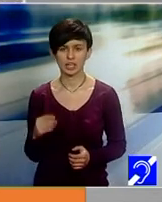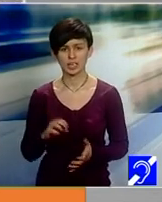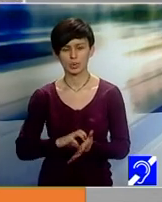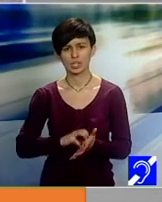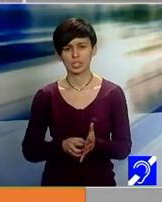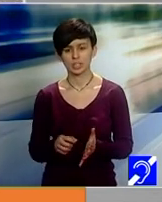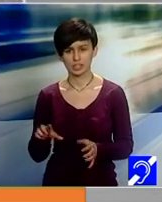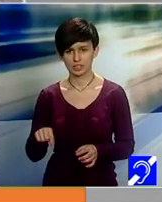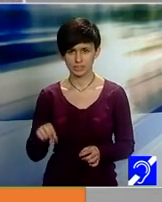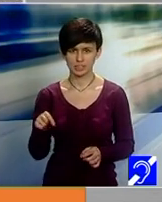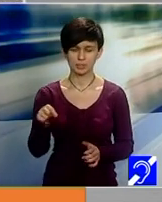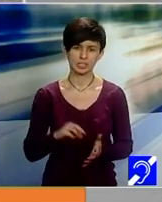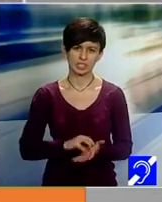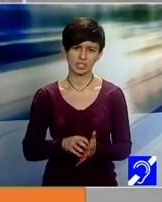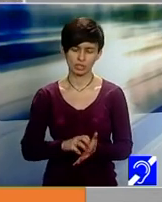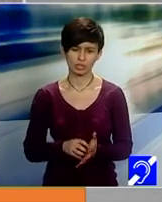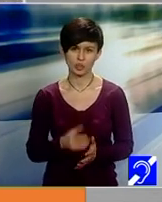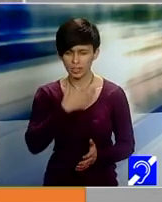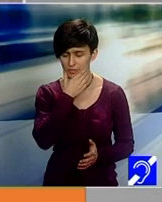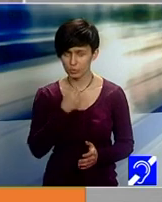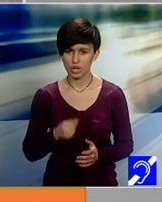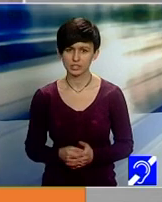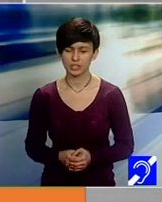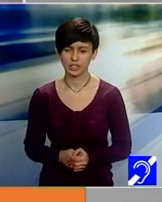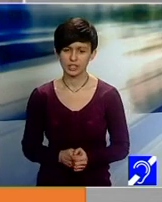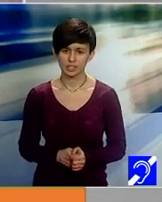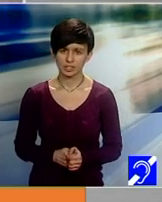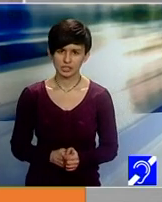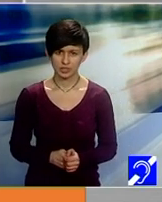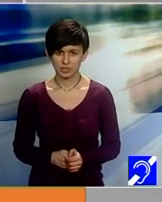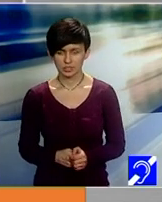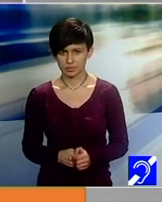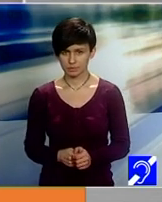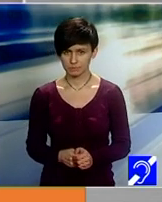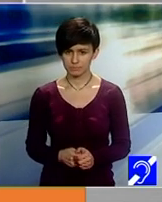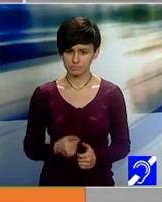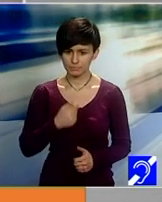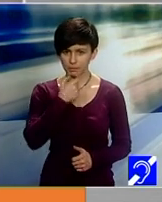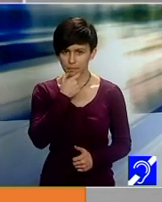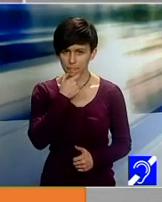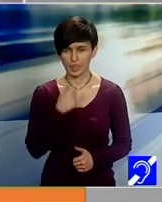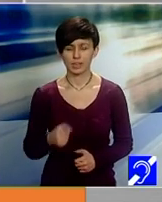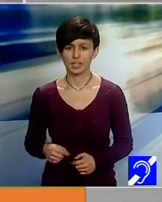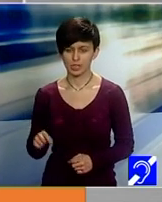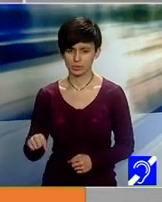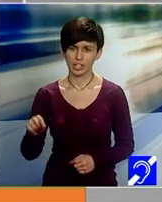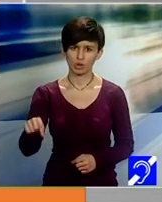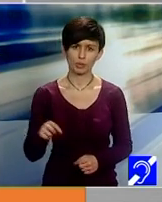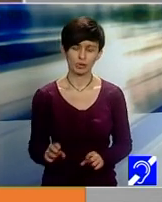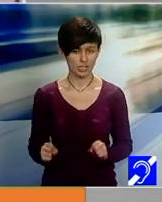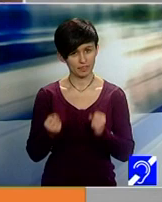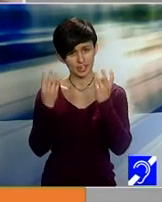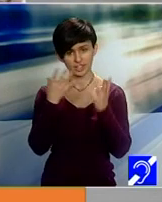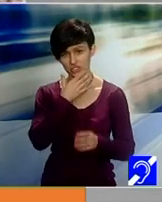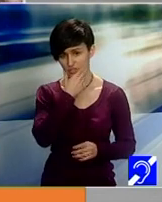mai frumoasă, cea mai coaptă, și mi-o pun și fac sămânța, la anul răsare și crește foarte frumos. Doamna